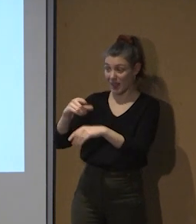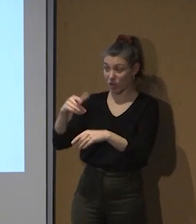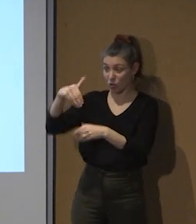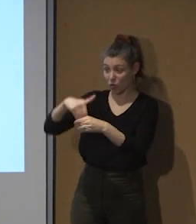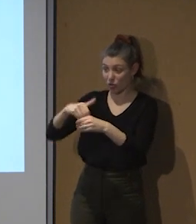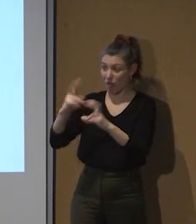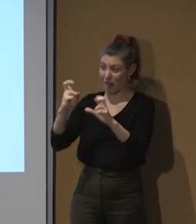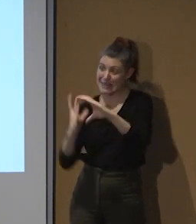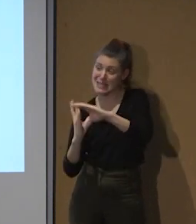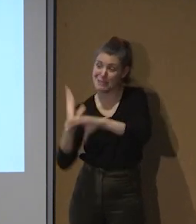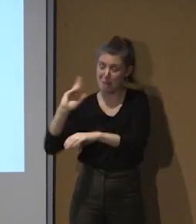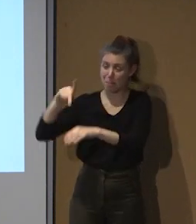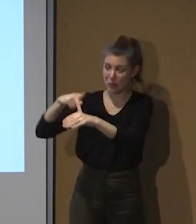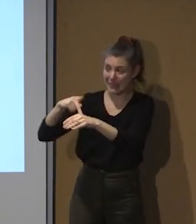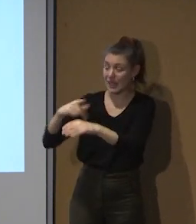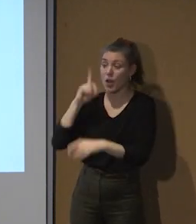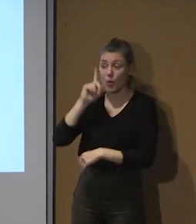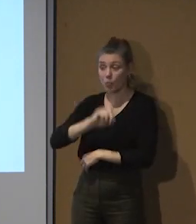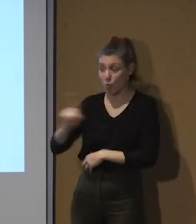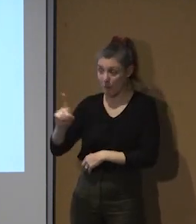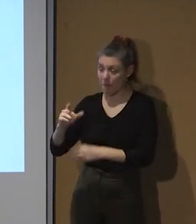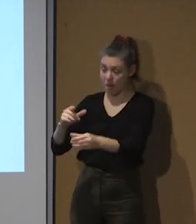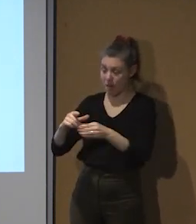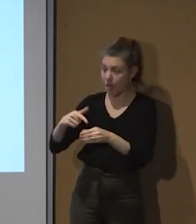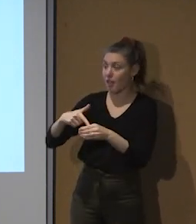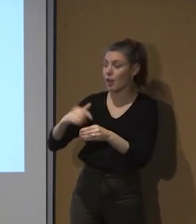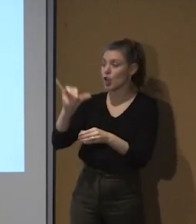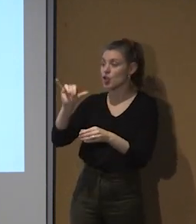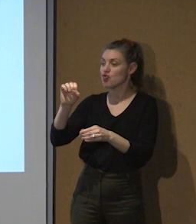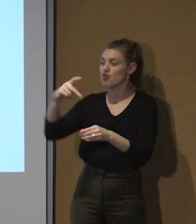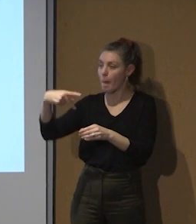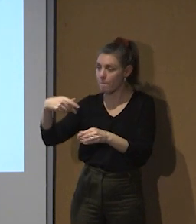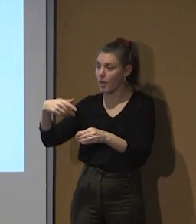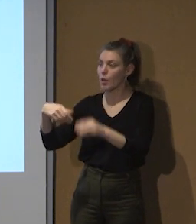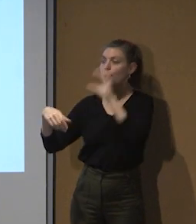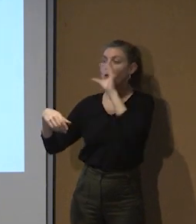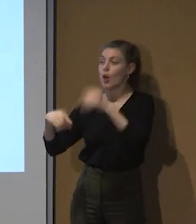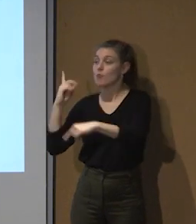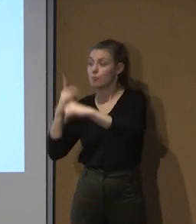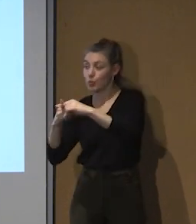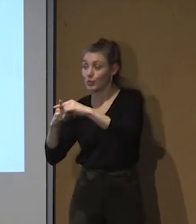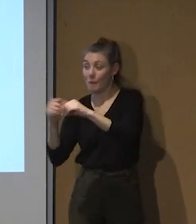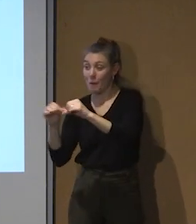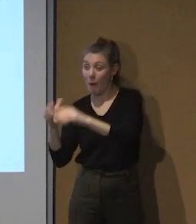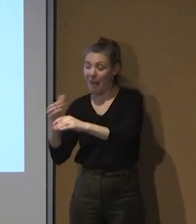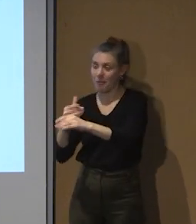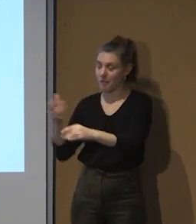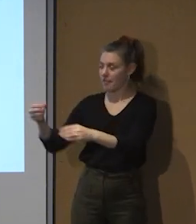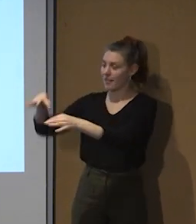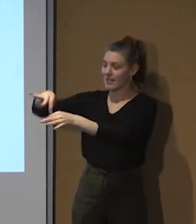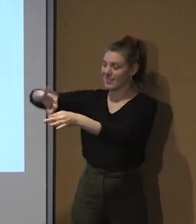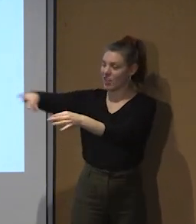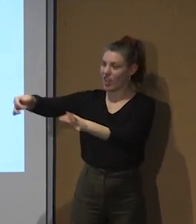Donc l'idée c'est de prendre le yop et de rajouter encore un sachet de protéines de lactée dans le yop. C'est